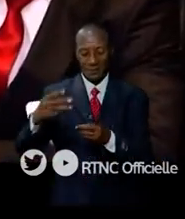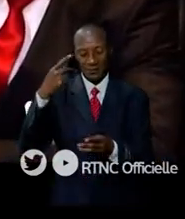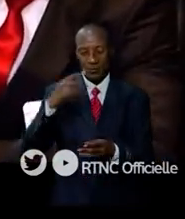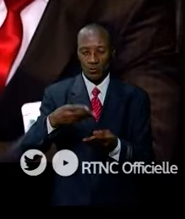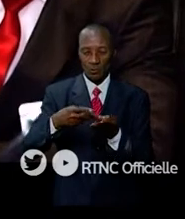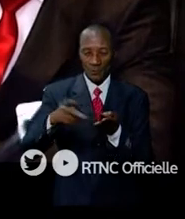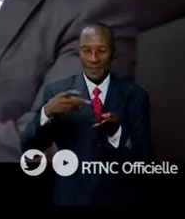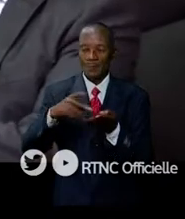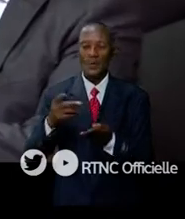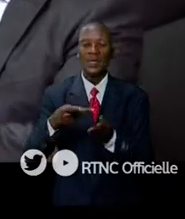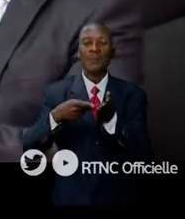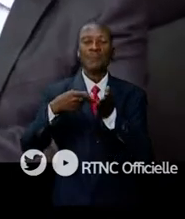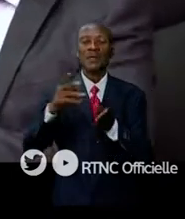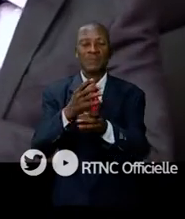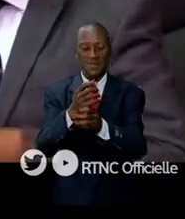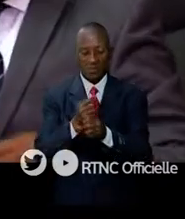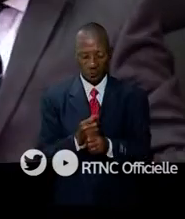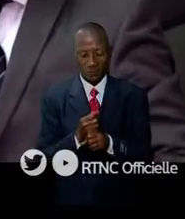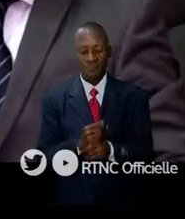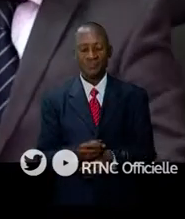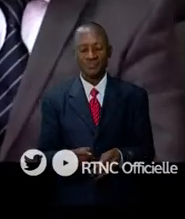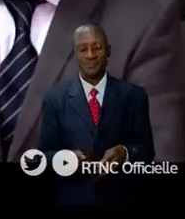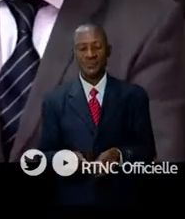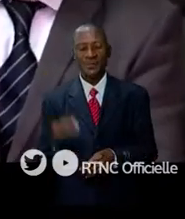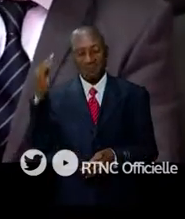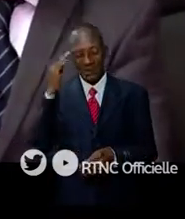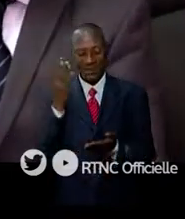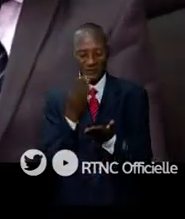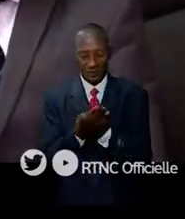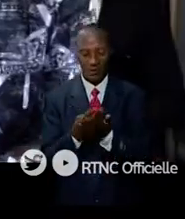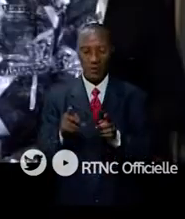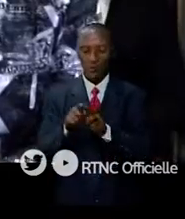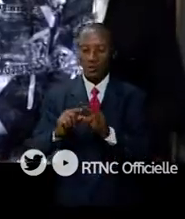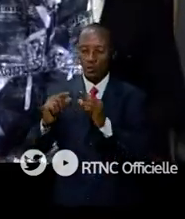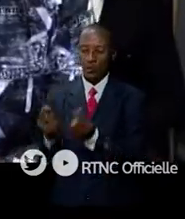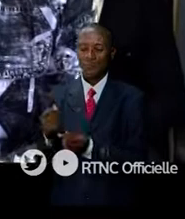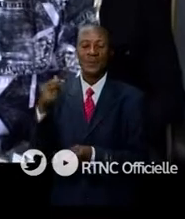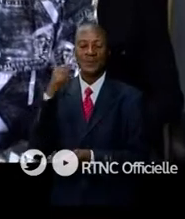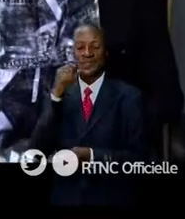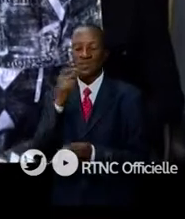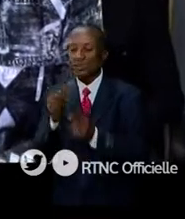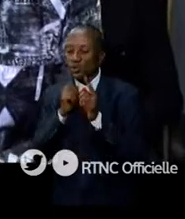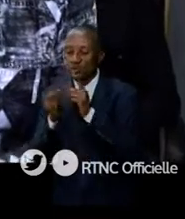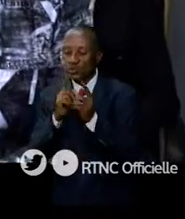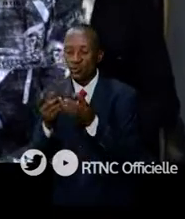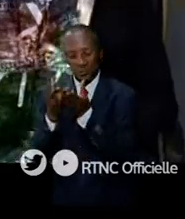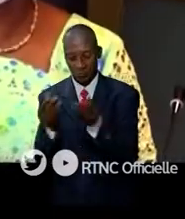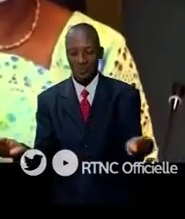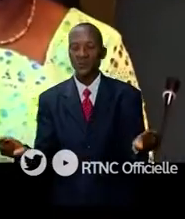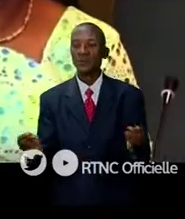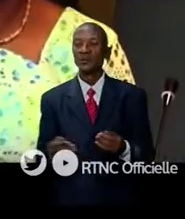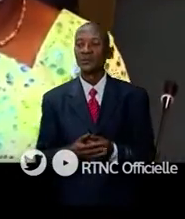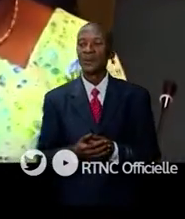longues tractations entre la vice-primature du budget et les bancs syndicales des médecins. Je crois que la COVID